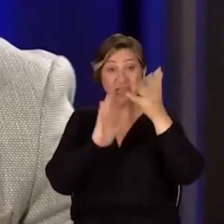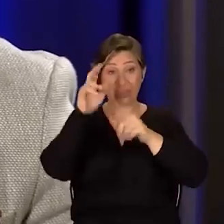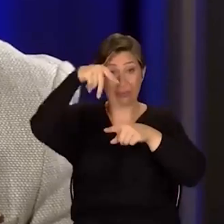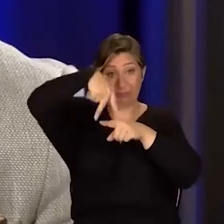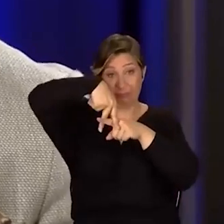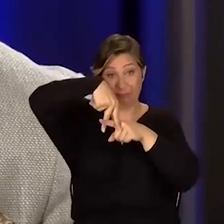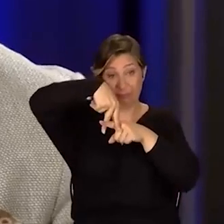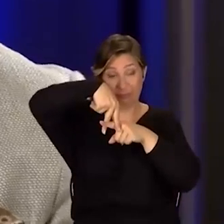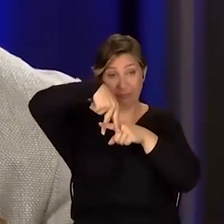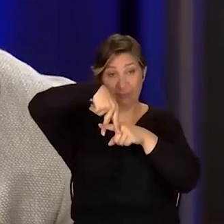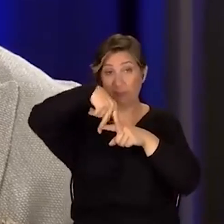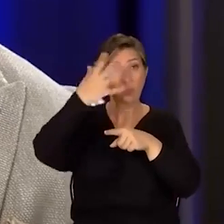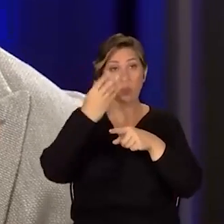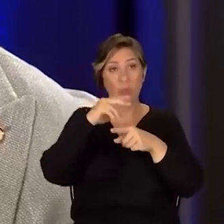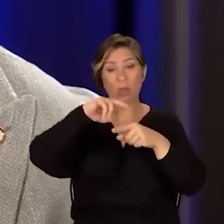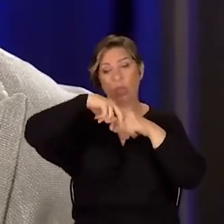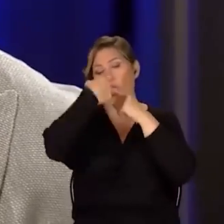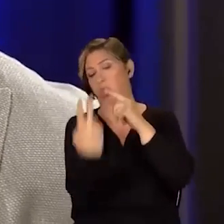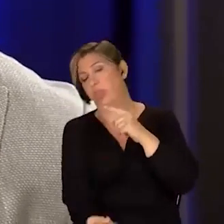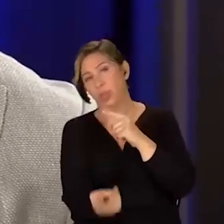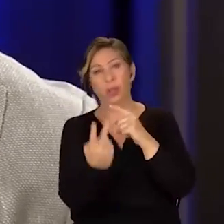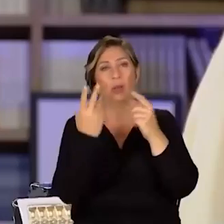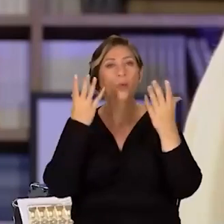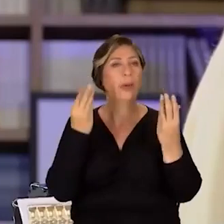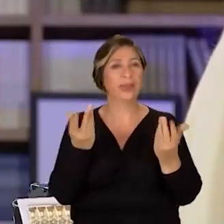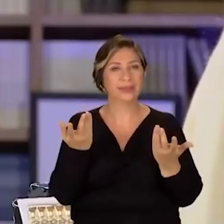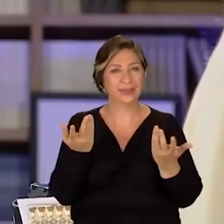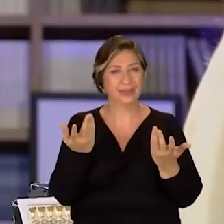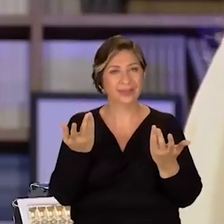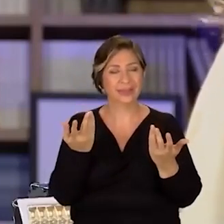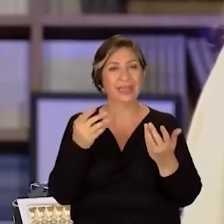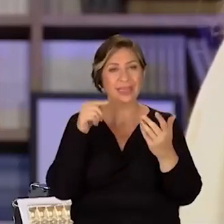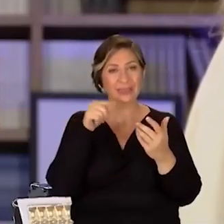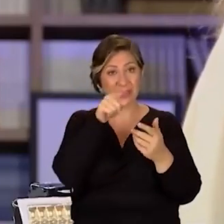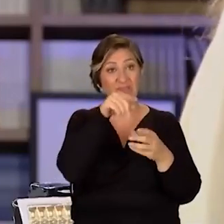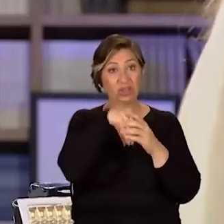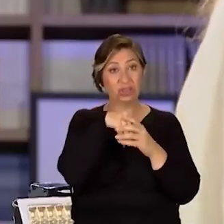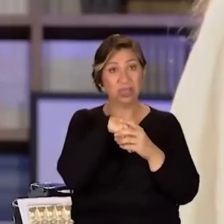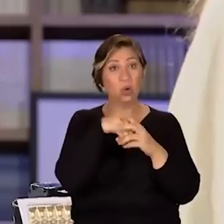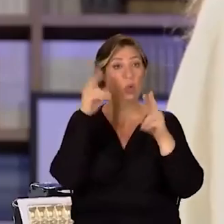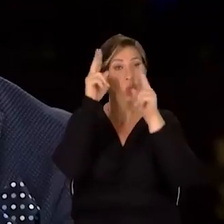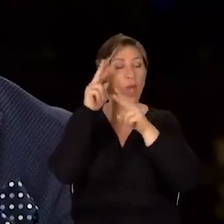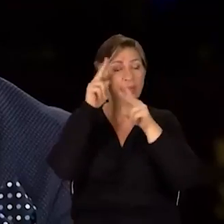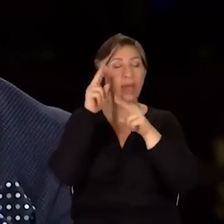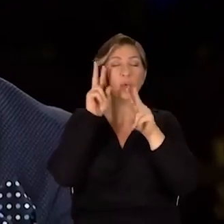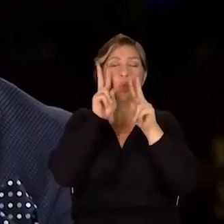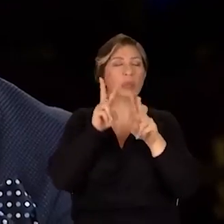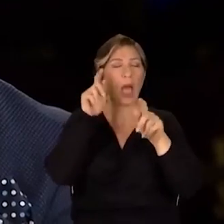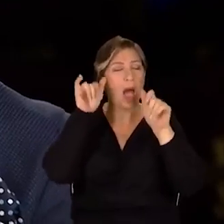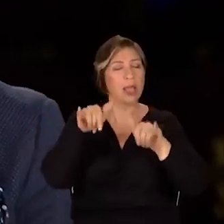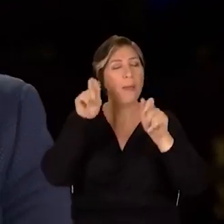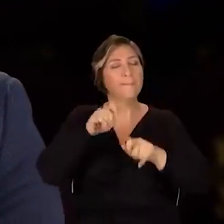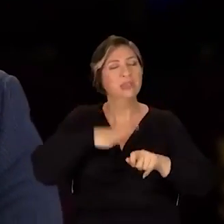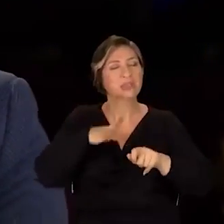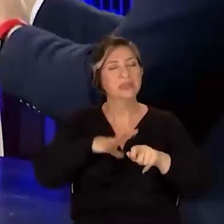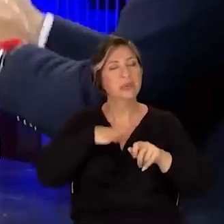yaşarken ne olurdu? Ağaçlardan aşağı düşerdiniz. Şimdi siz için de aynı şey geçer. Rüyada böyle bir şey yapmaya kalkarsınız. O bir hastalık